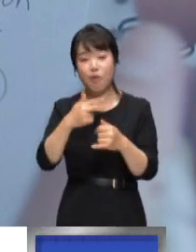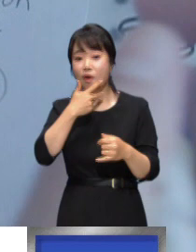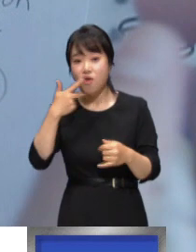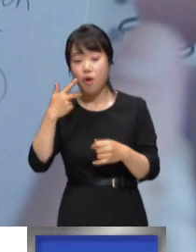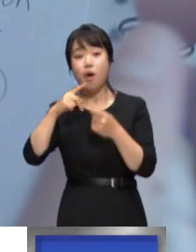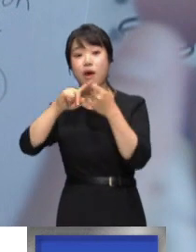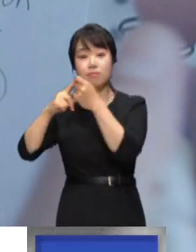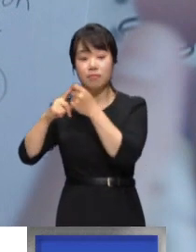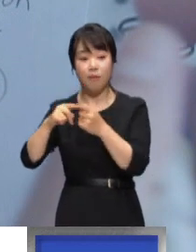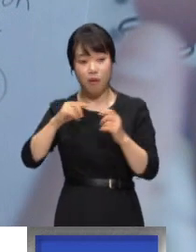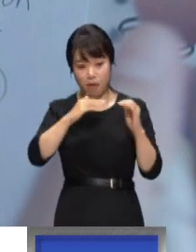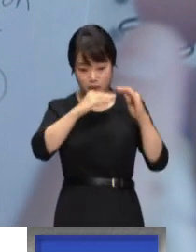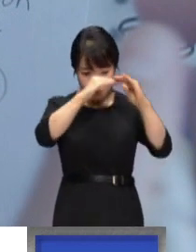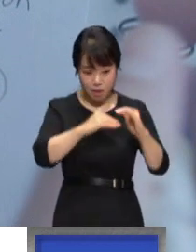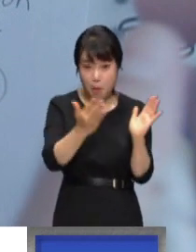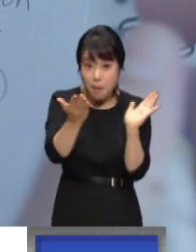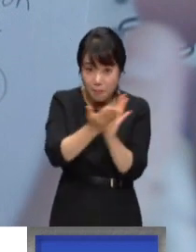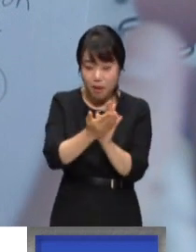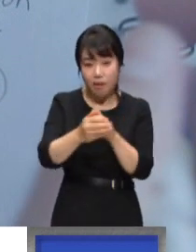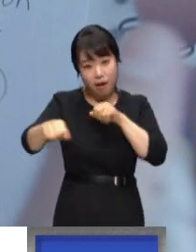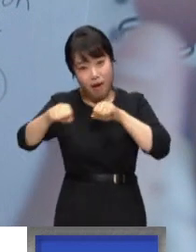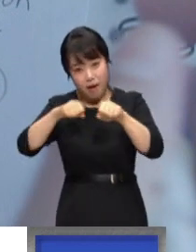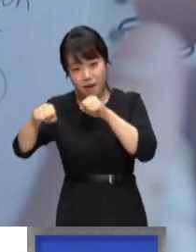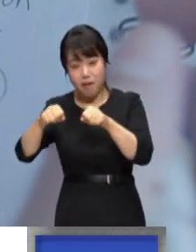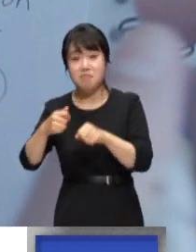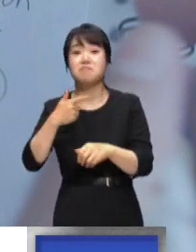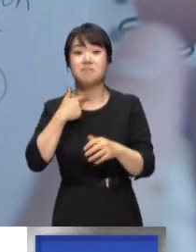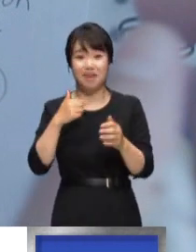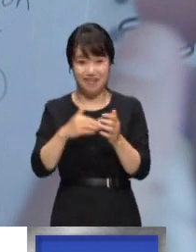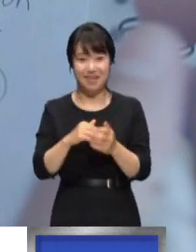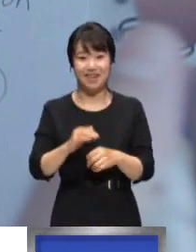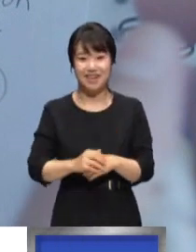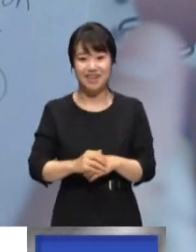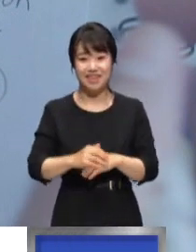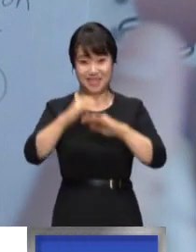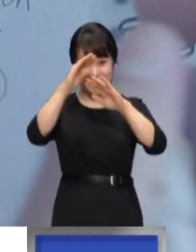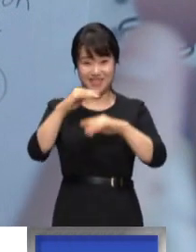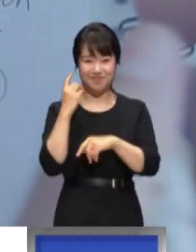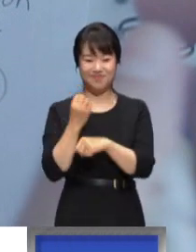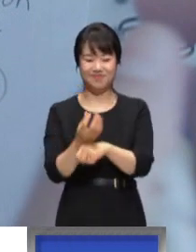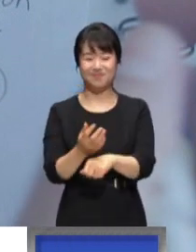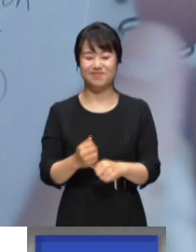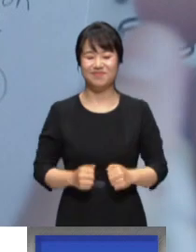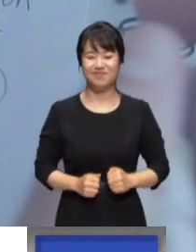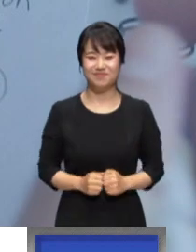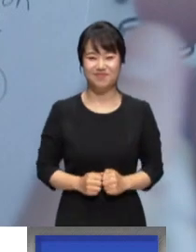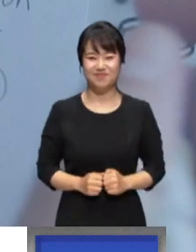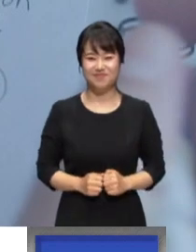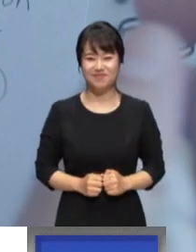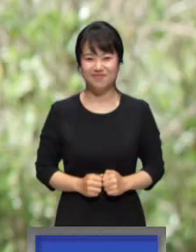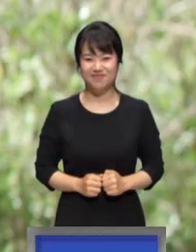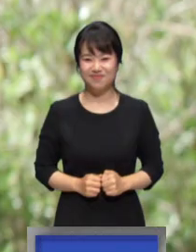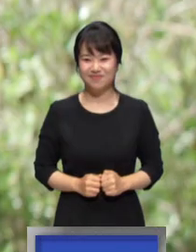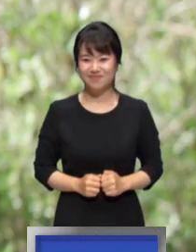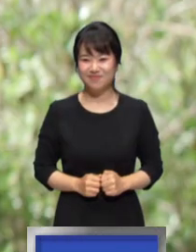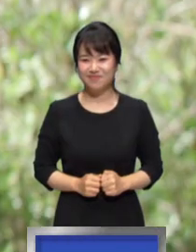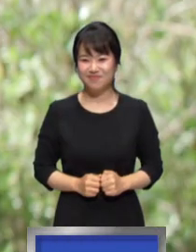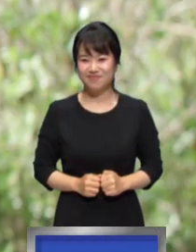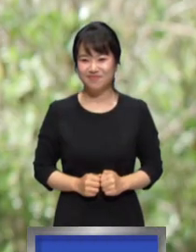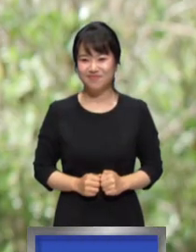교과목 주제에 접목해 수행평가로 이어지는 현장 교육인데요. 네, 방은영 학부모가 전해드립니다.